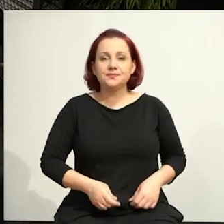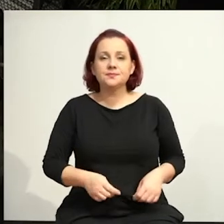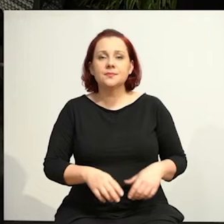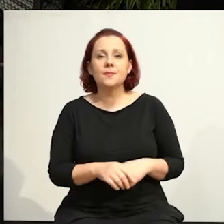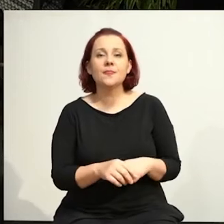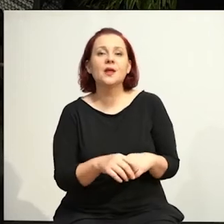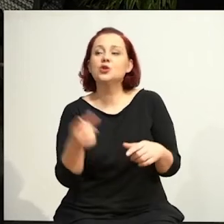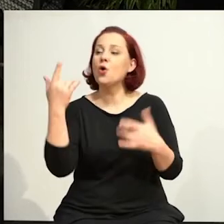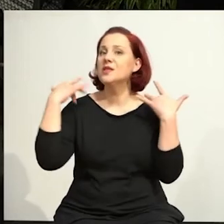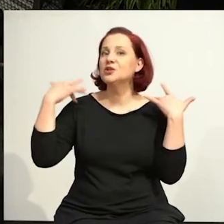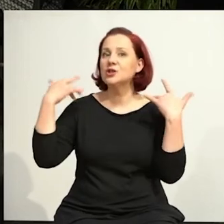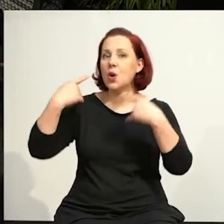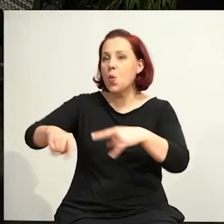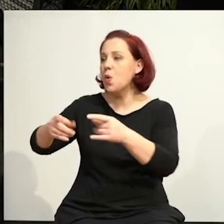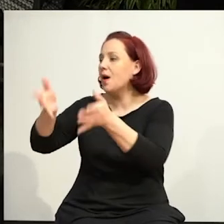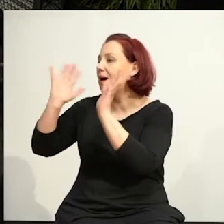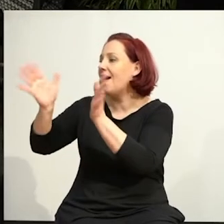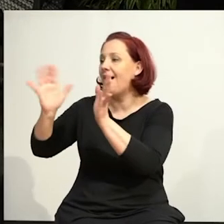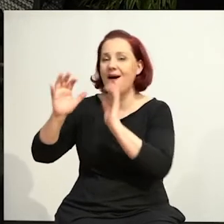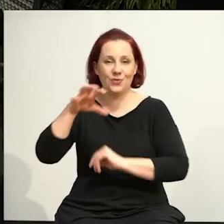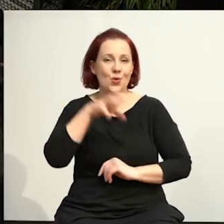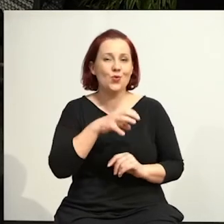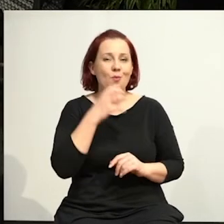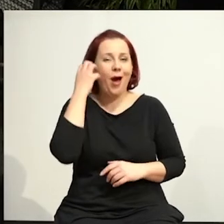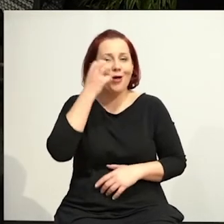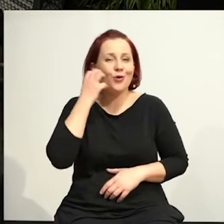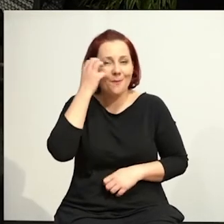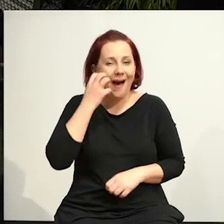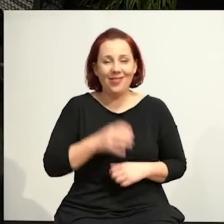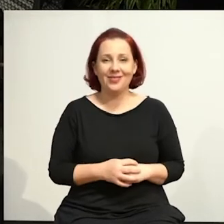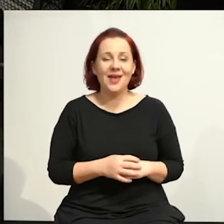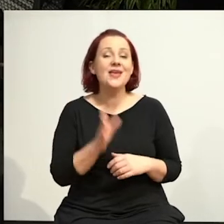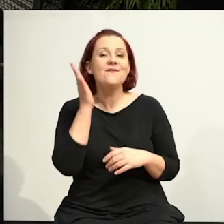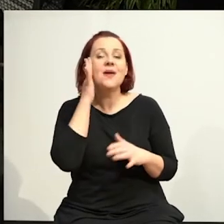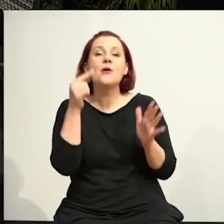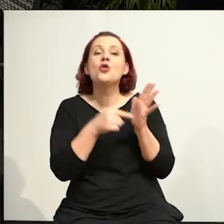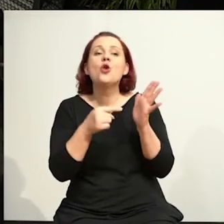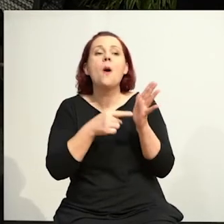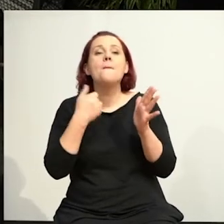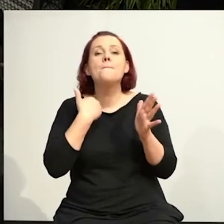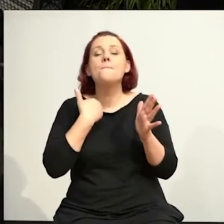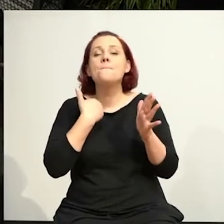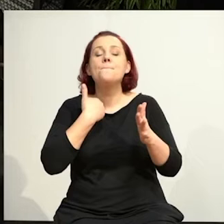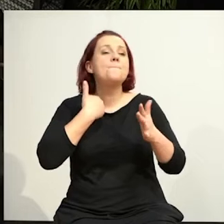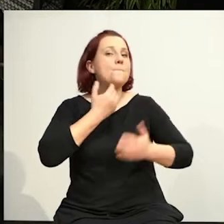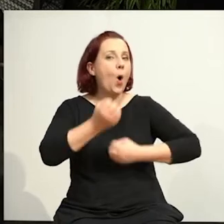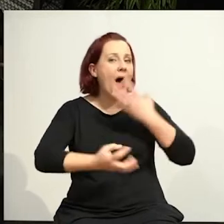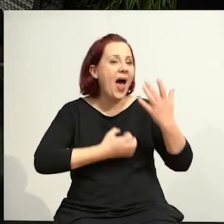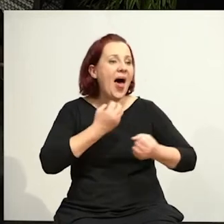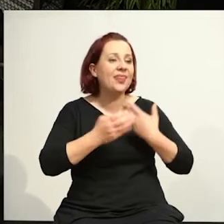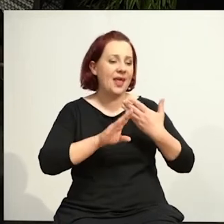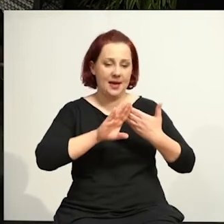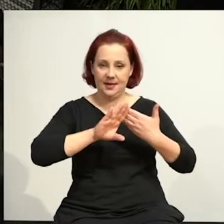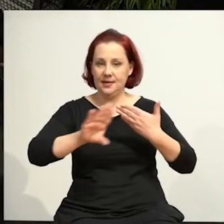życia poklasku wśród romantyków. No, wiemy, że też był poetą, prawda, odrębnym, choćby w wyniku nawet tego